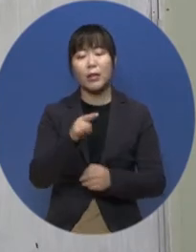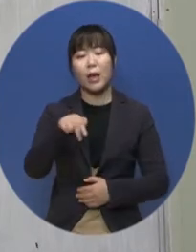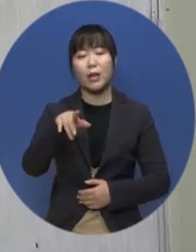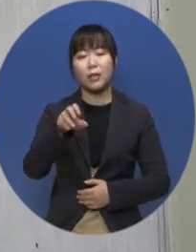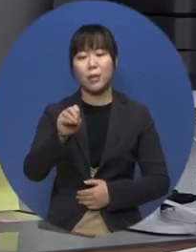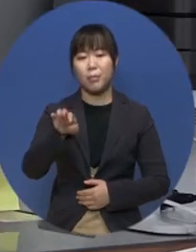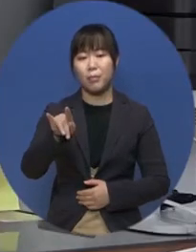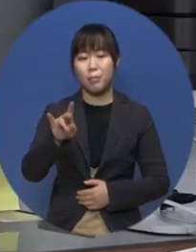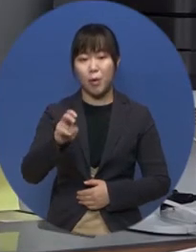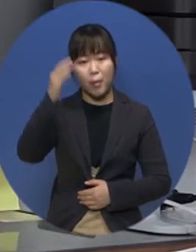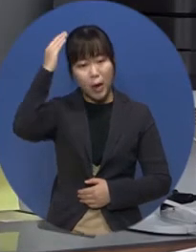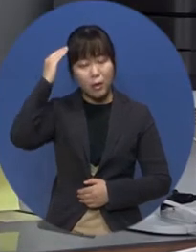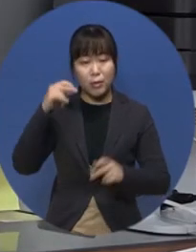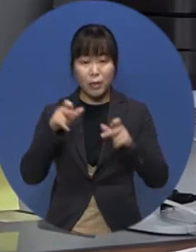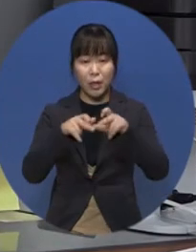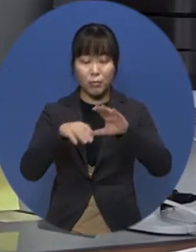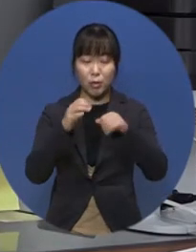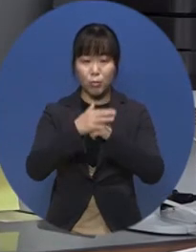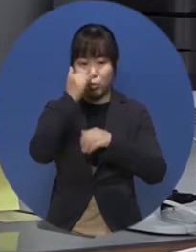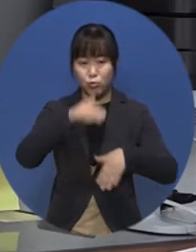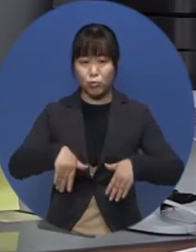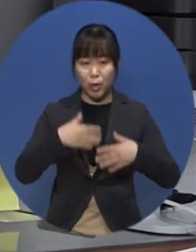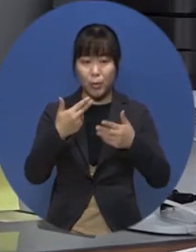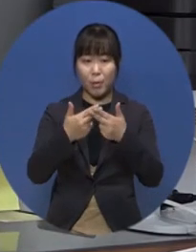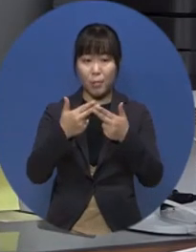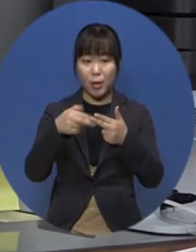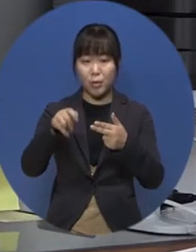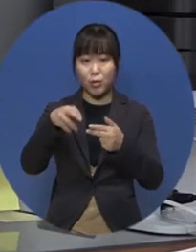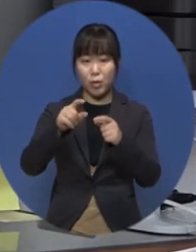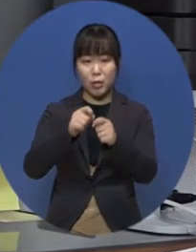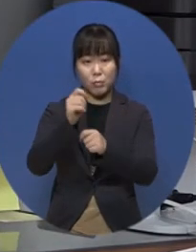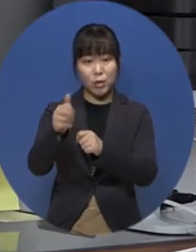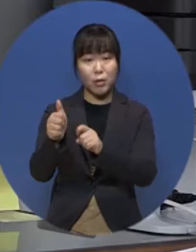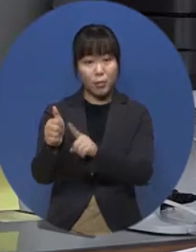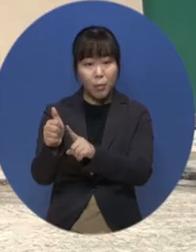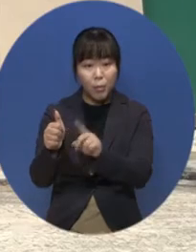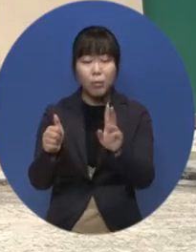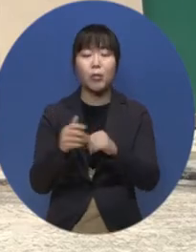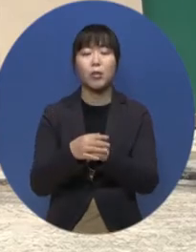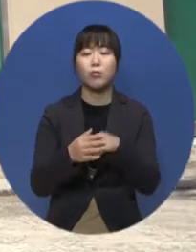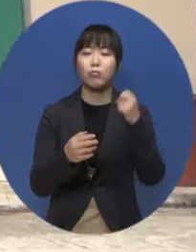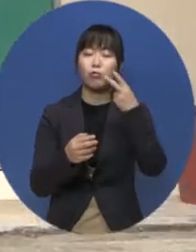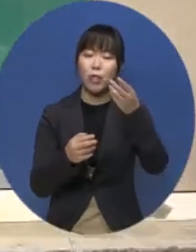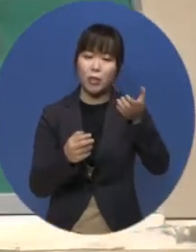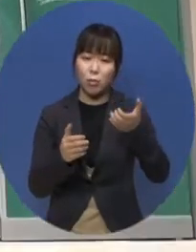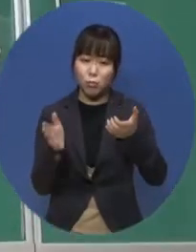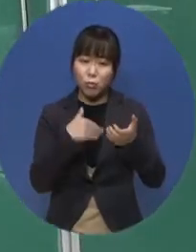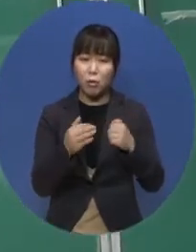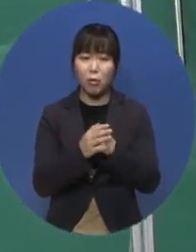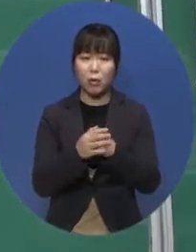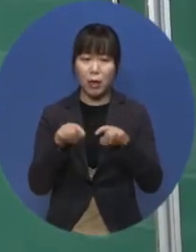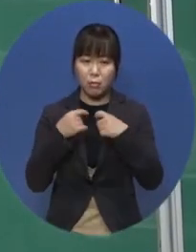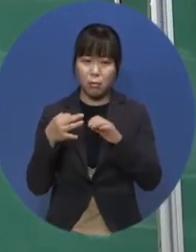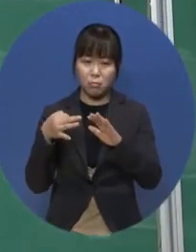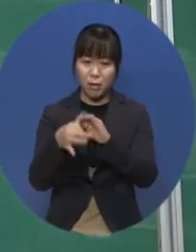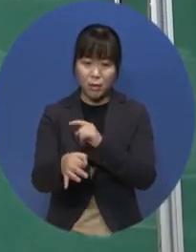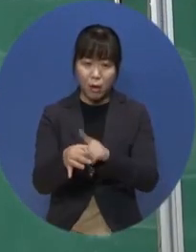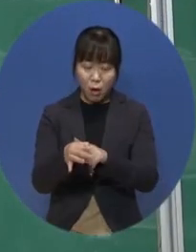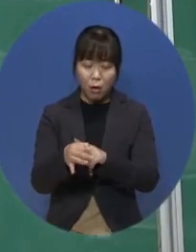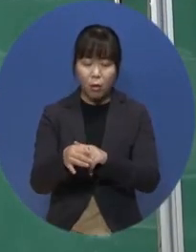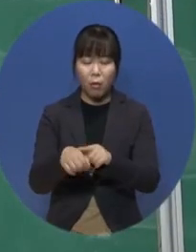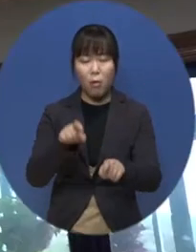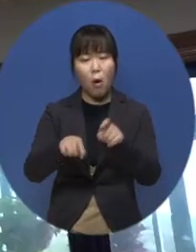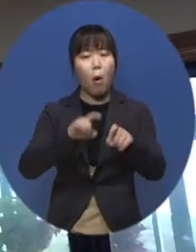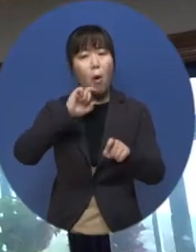한국 장애인 문화 충남 옆에서 천 지부장 나 지부장은 두 달 전부터 자비를 들여 마을내 거동이